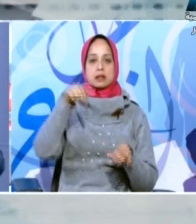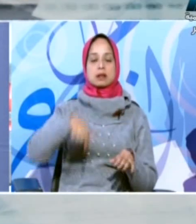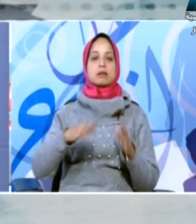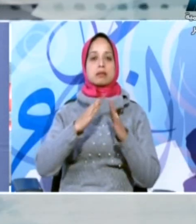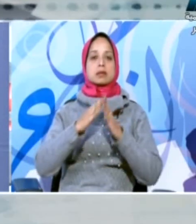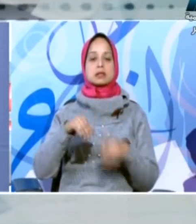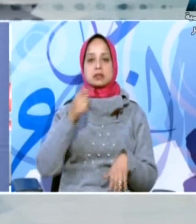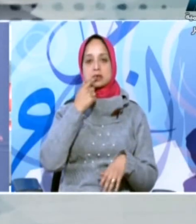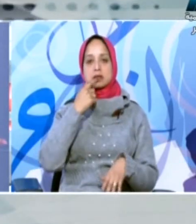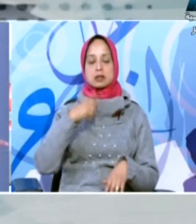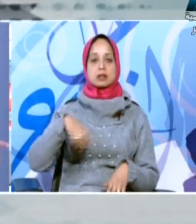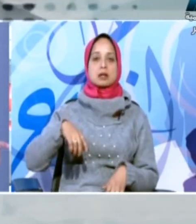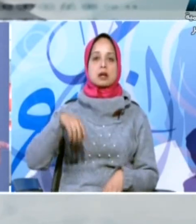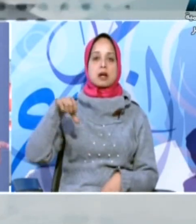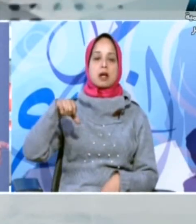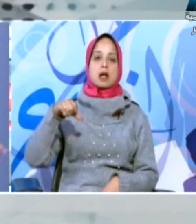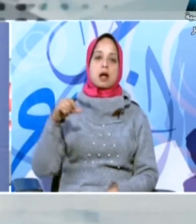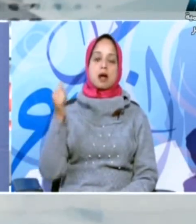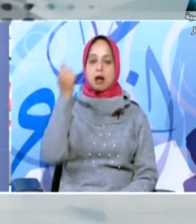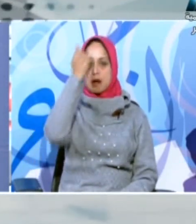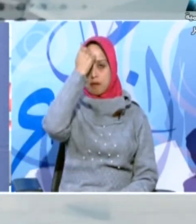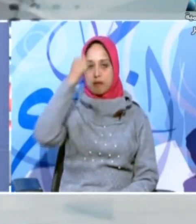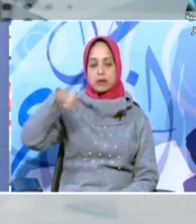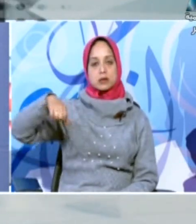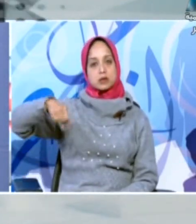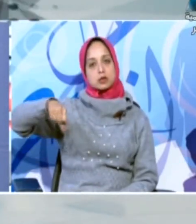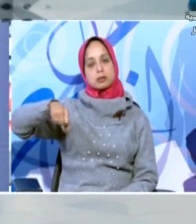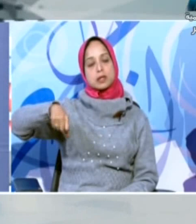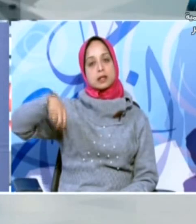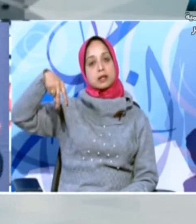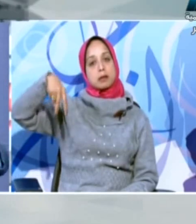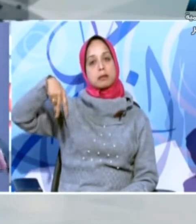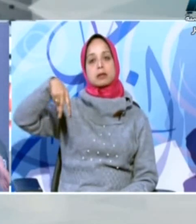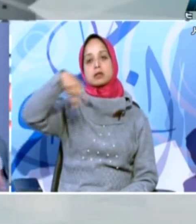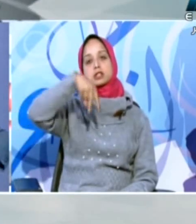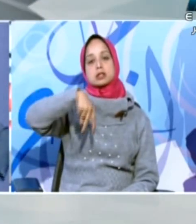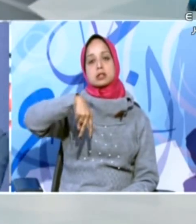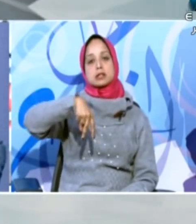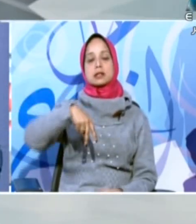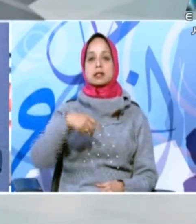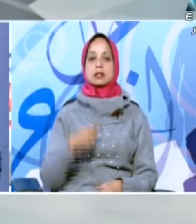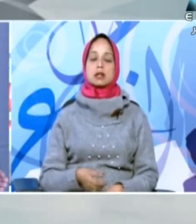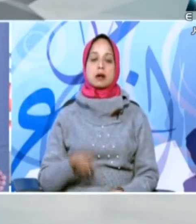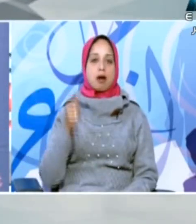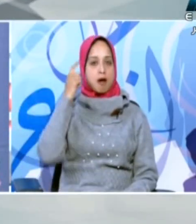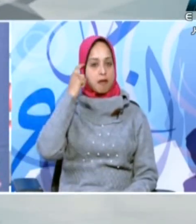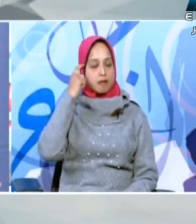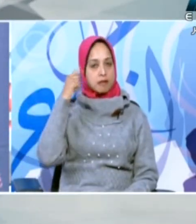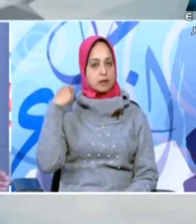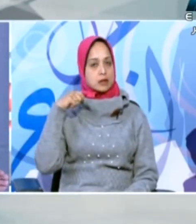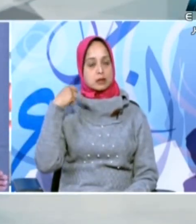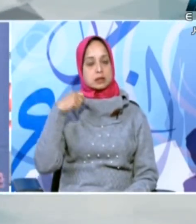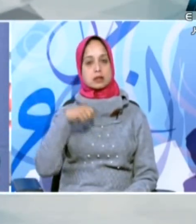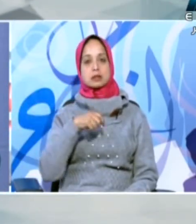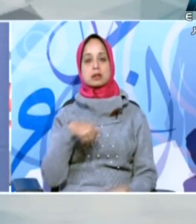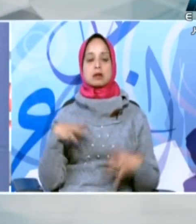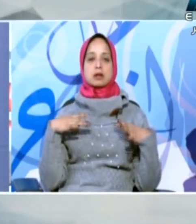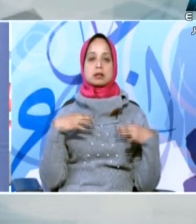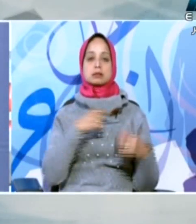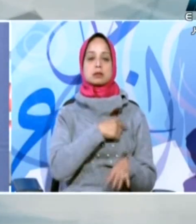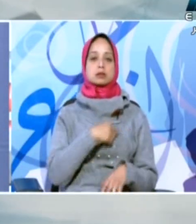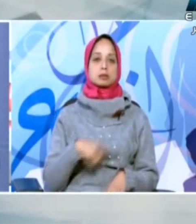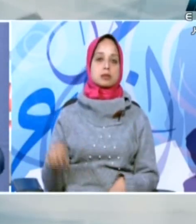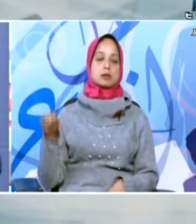1928. ركز بقى كده، لازم اكون عارف سنة 28 ان هي وزارة محمد ايه؟ محمود. في الحالة دي اعرف